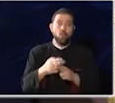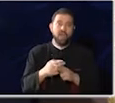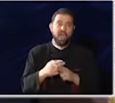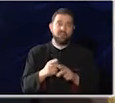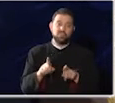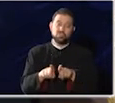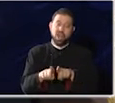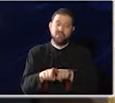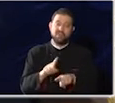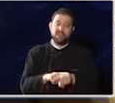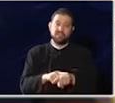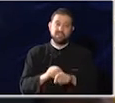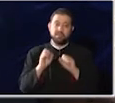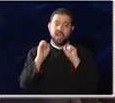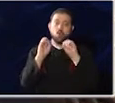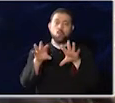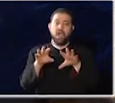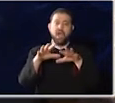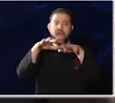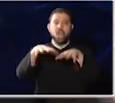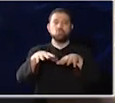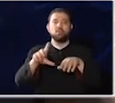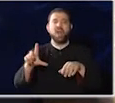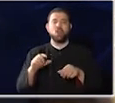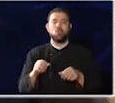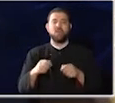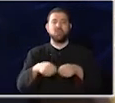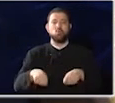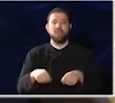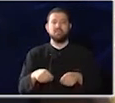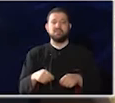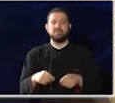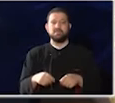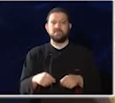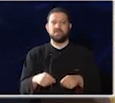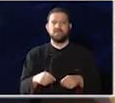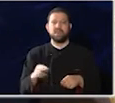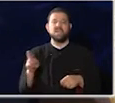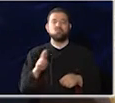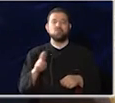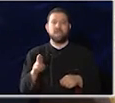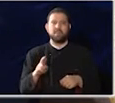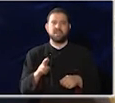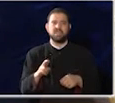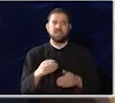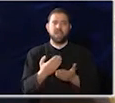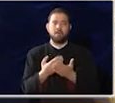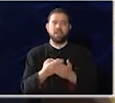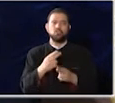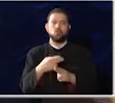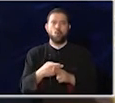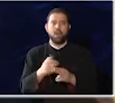și în același timp aruncarea asupra lui a întregii responsabilități pentru boală. Și